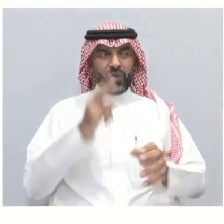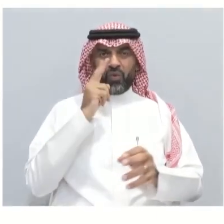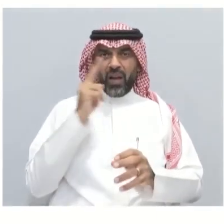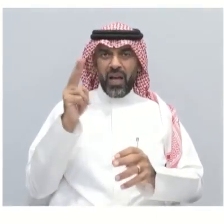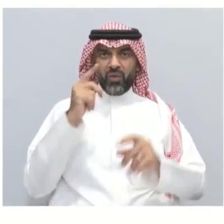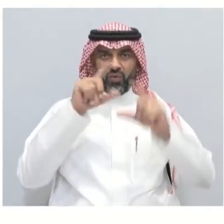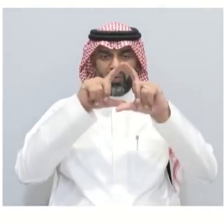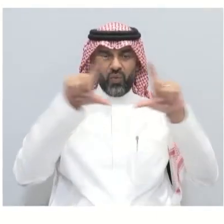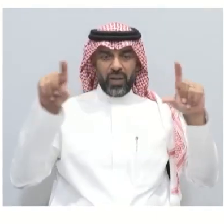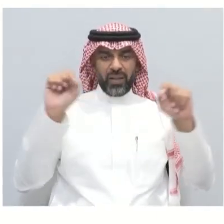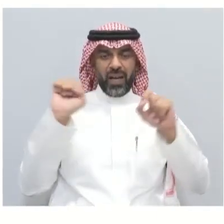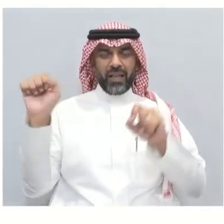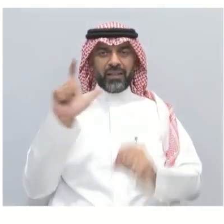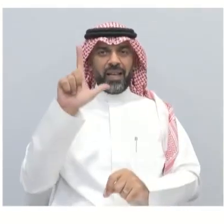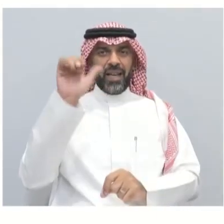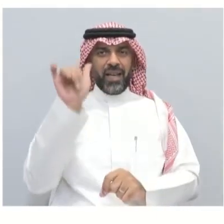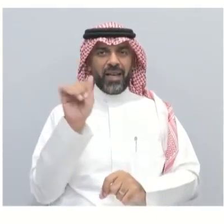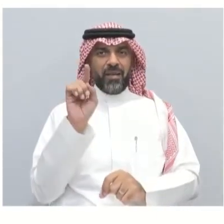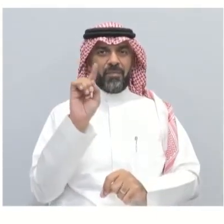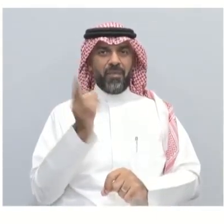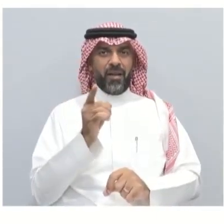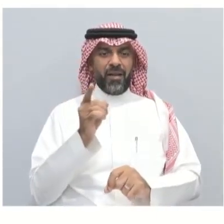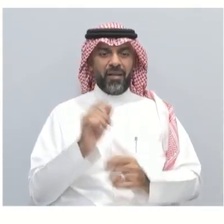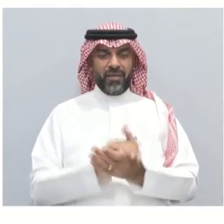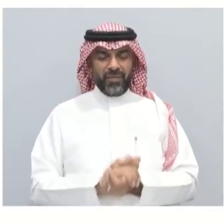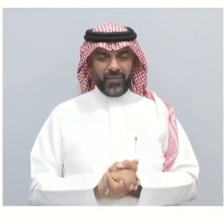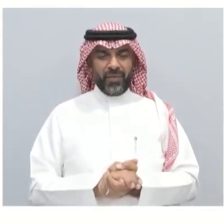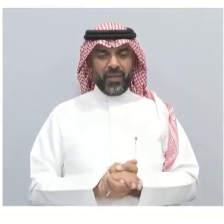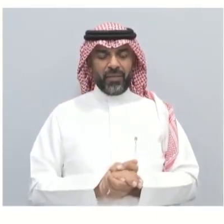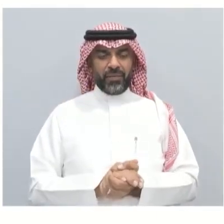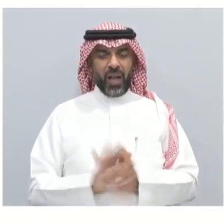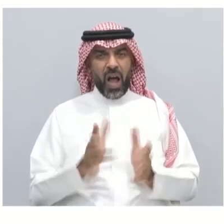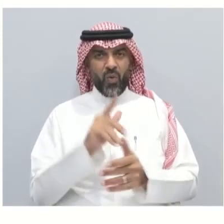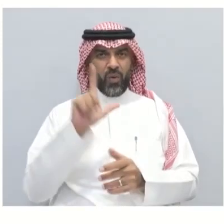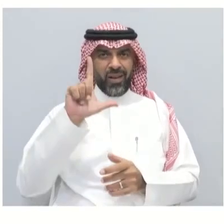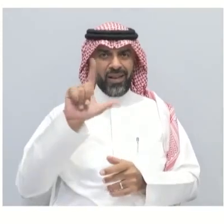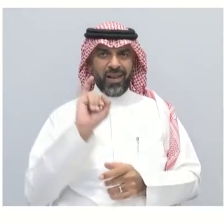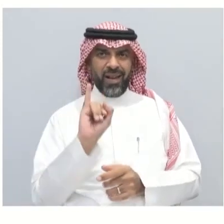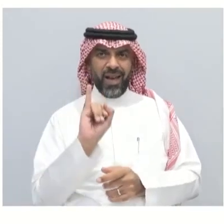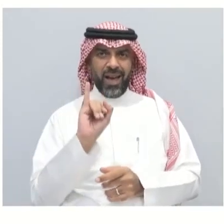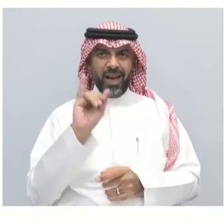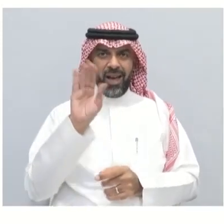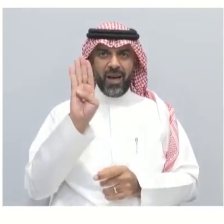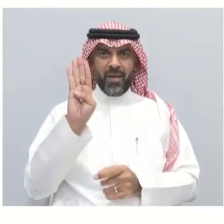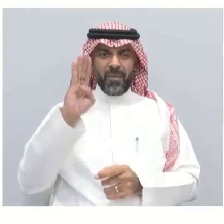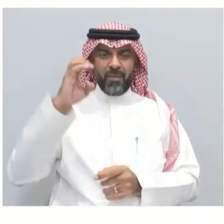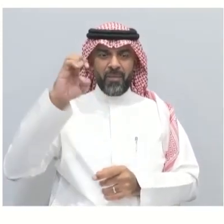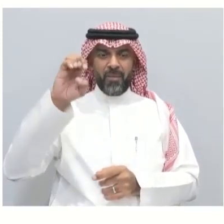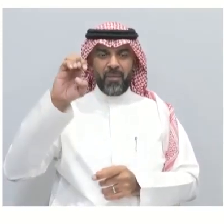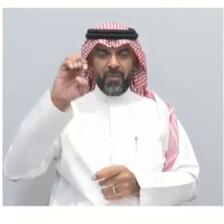الواجهه الخاصه باللاب اوفيس رايتر لاحظ تقريبا مشابهه كثيرا بمايكروسوفت